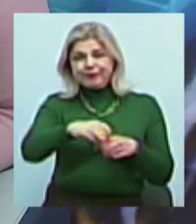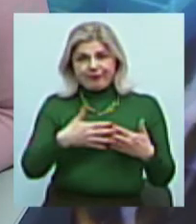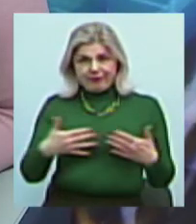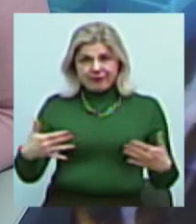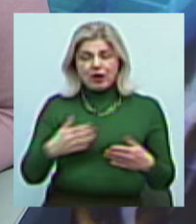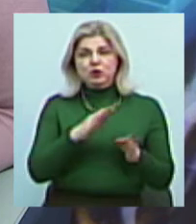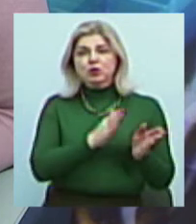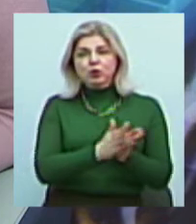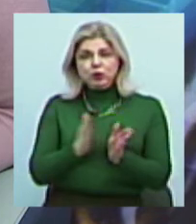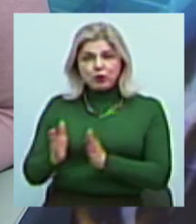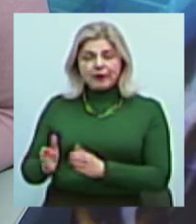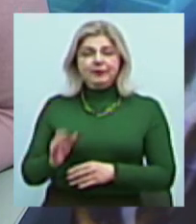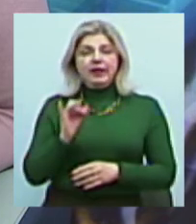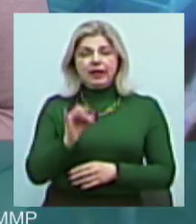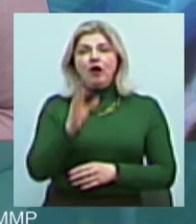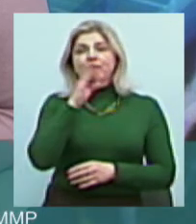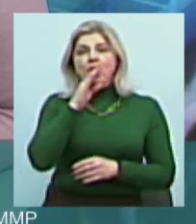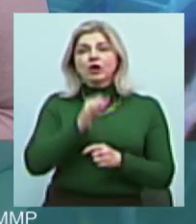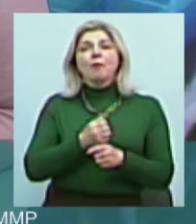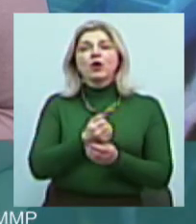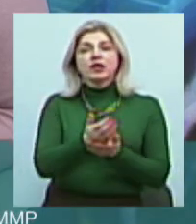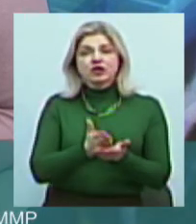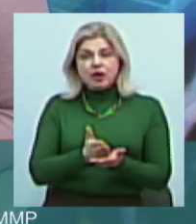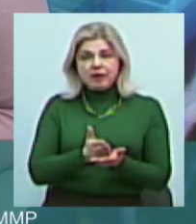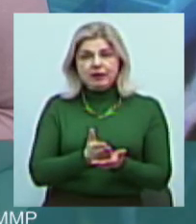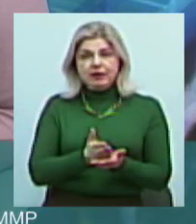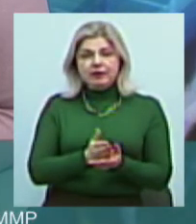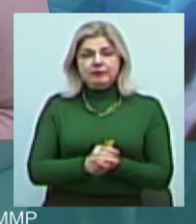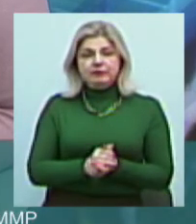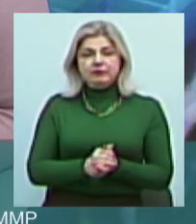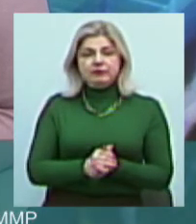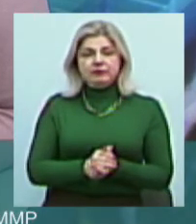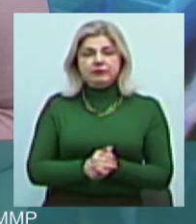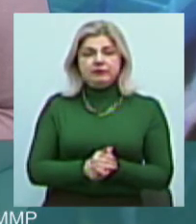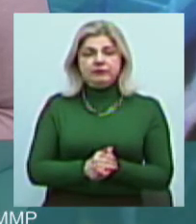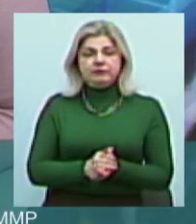ремонти мереж, як водопостачання. Це,